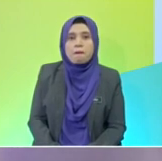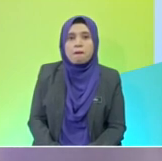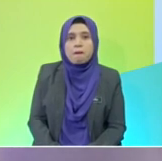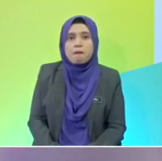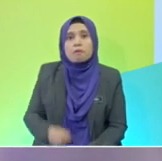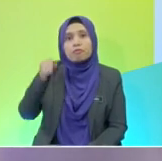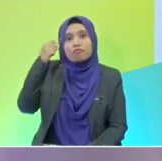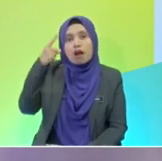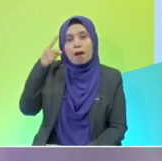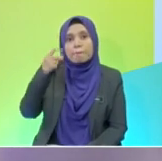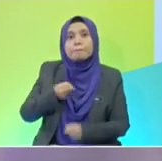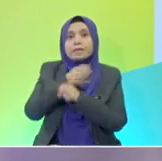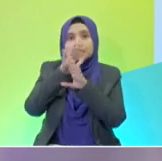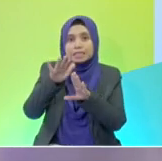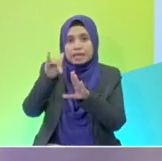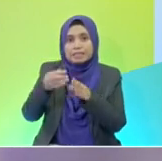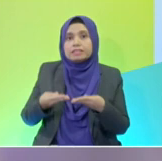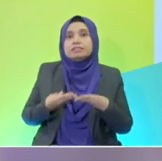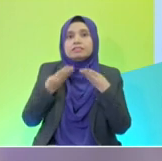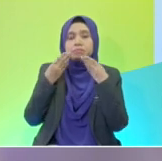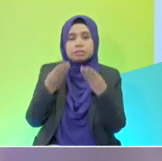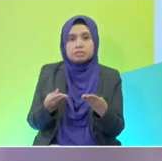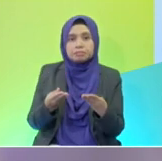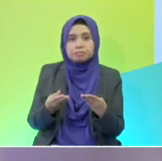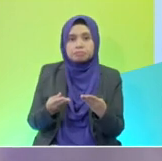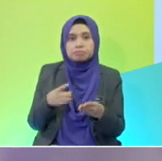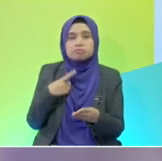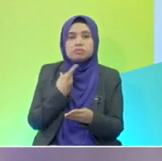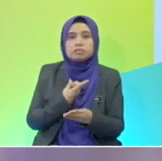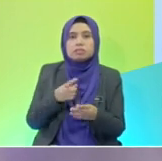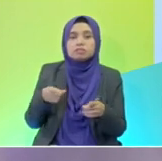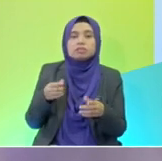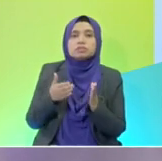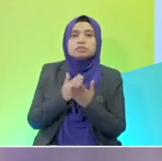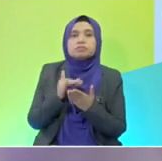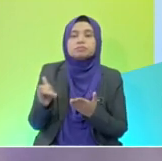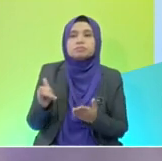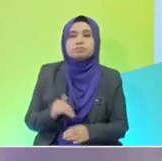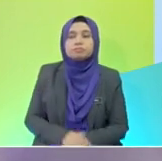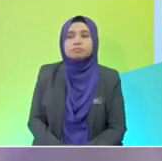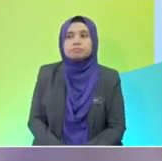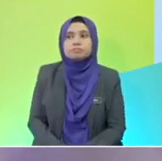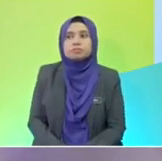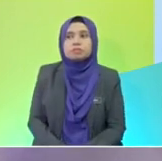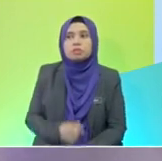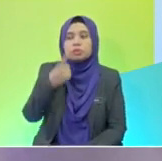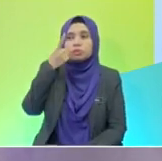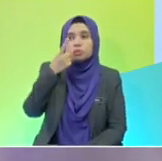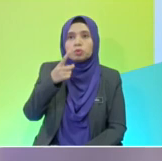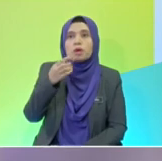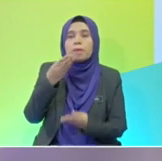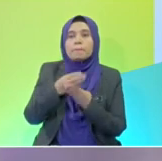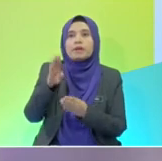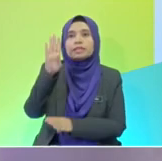pahamkan pernyataan yang diberikan Oke kita pergi seterusnya Oke untuk tips